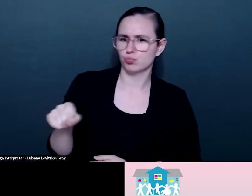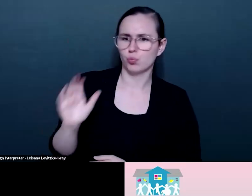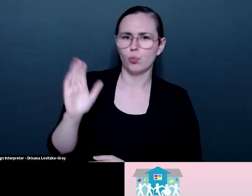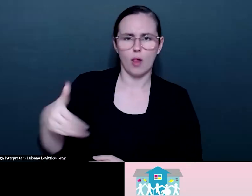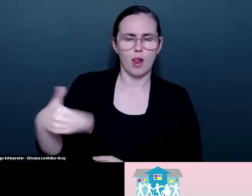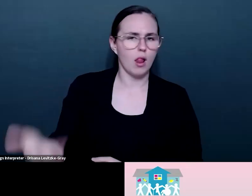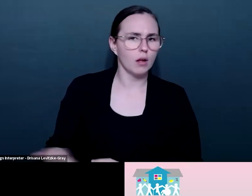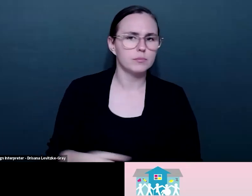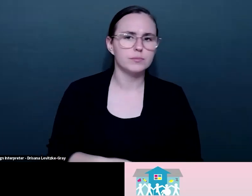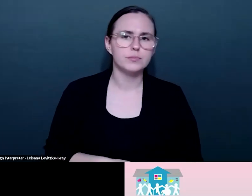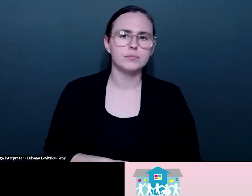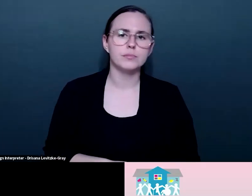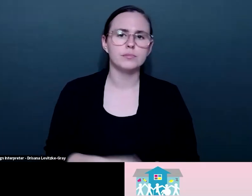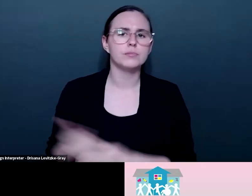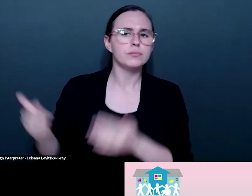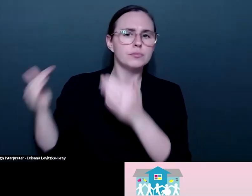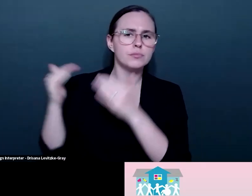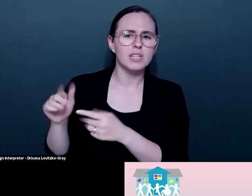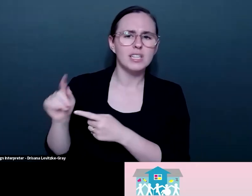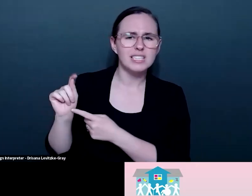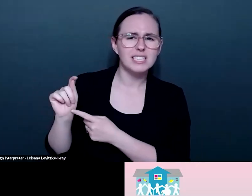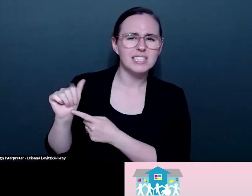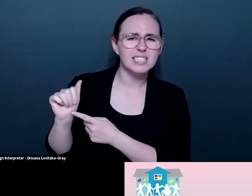est-ce qu'il y a des questions liées,